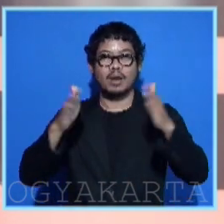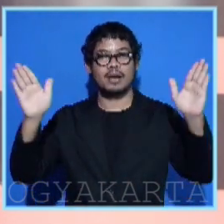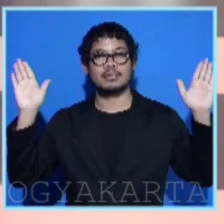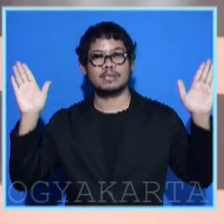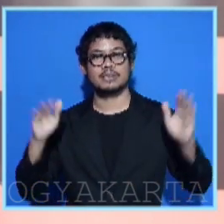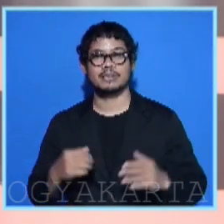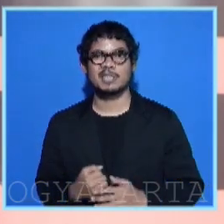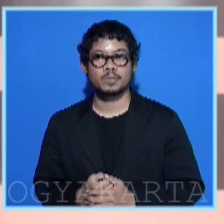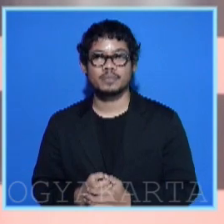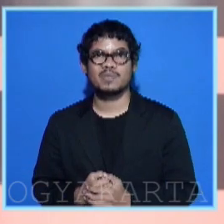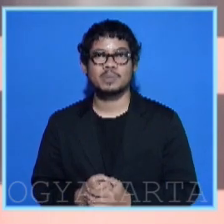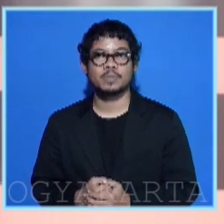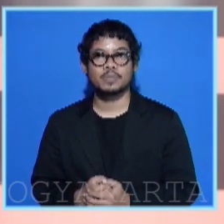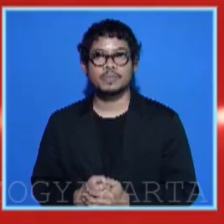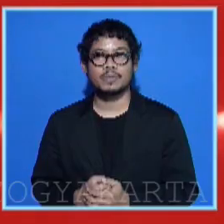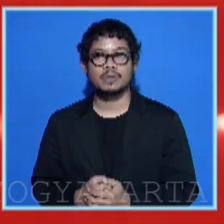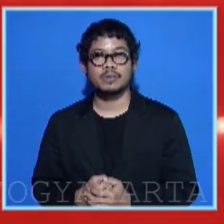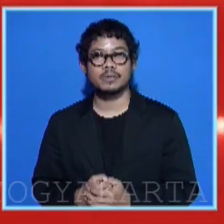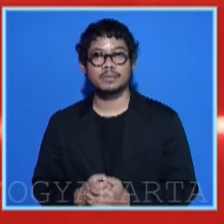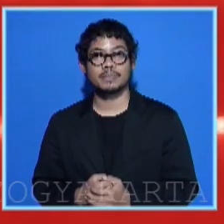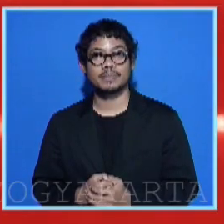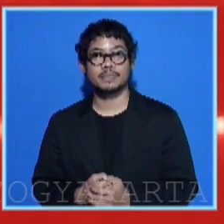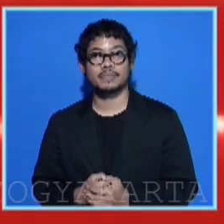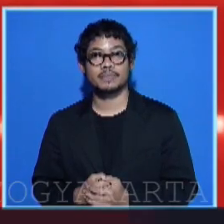lurah dan pamong se-DIY.